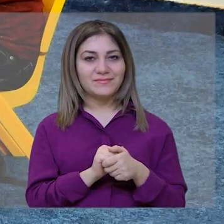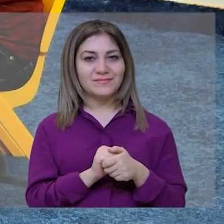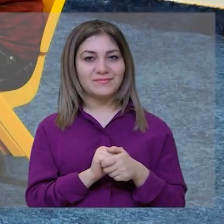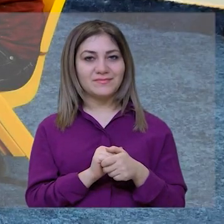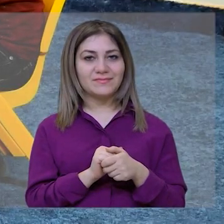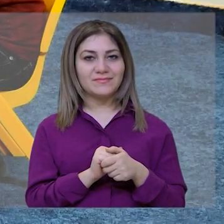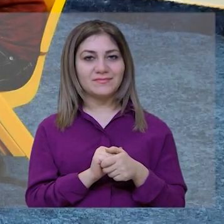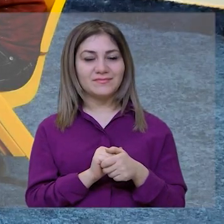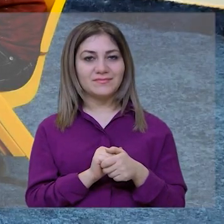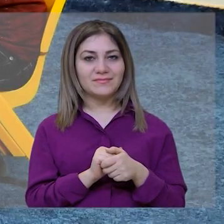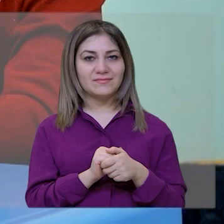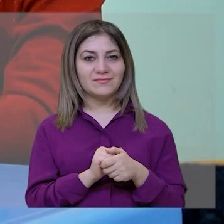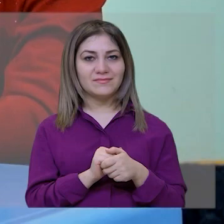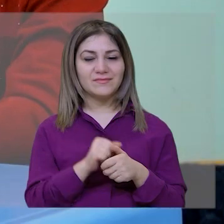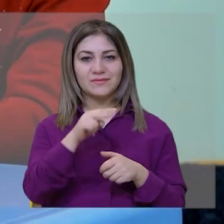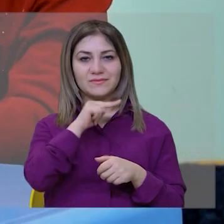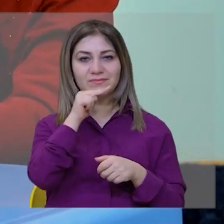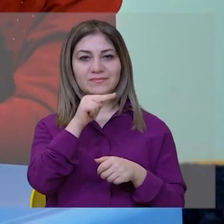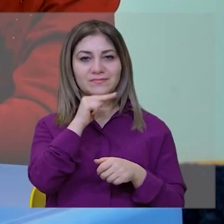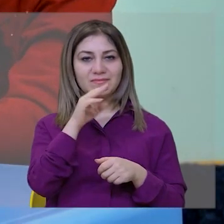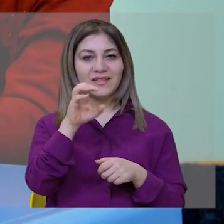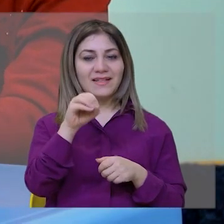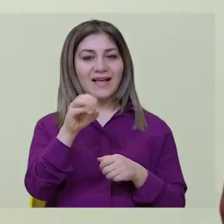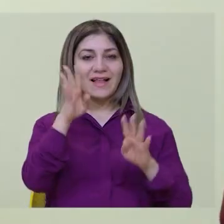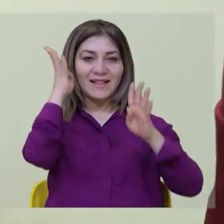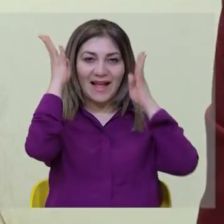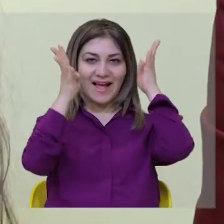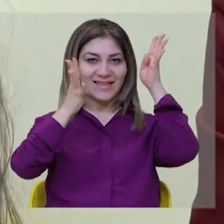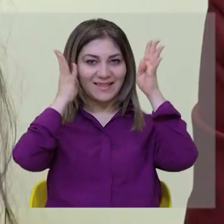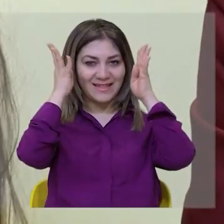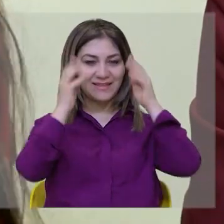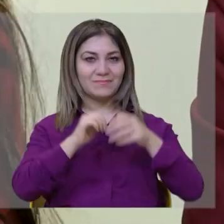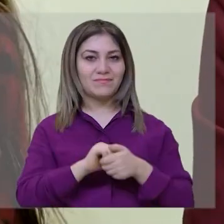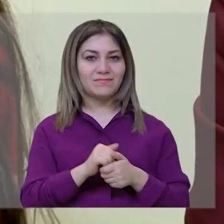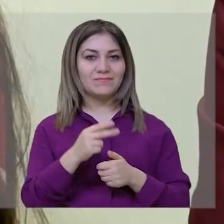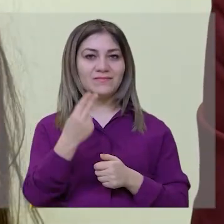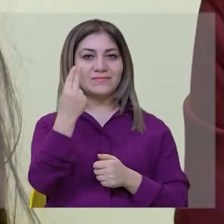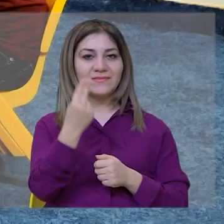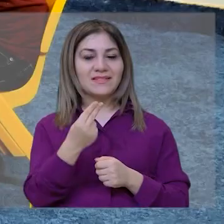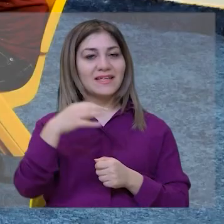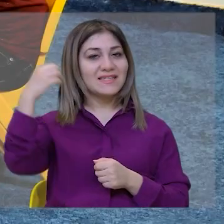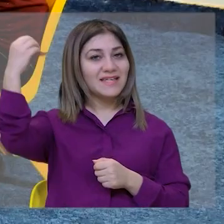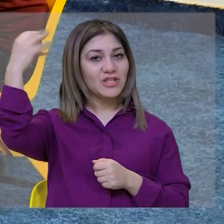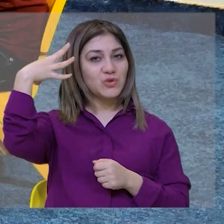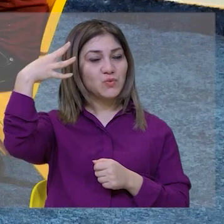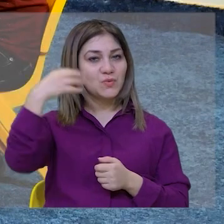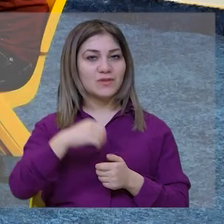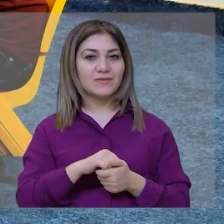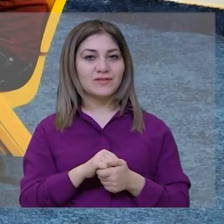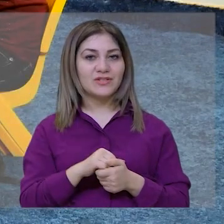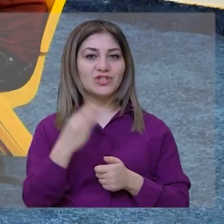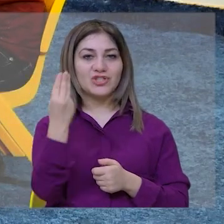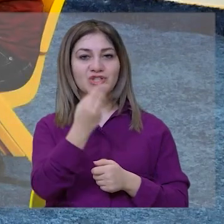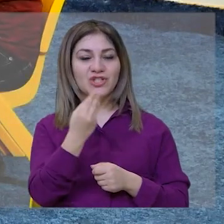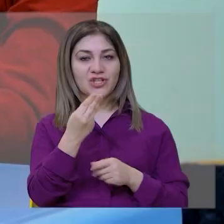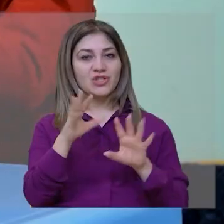հետո կդնեք հետևում։ Ուշադիր հեռուստադիտողներ։ Ե Եղնիկ։ Կեցես։ Ց Ցնցուղ։ Շ Շուռ։ Կեցես,